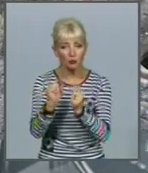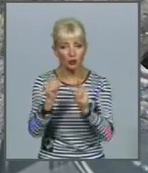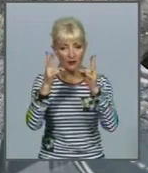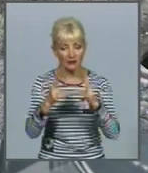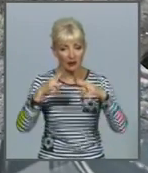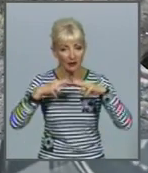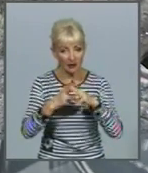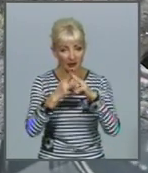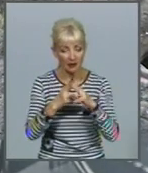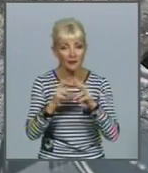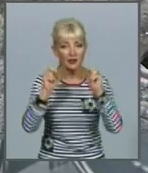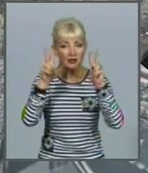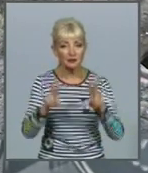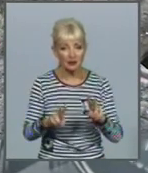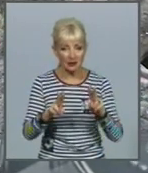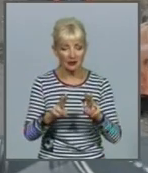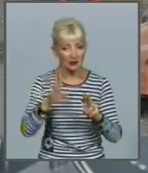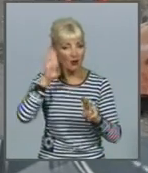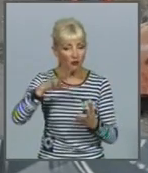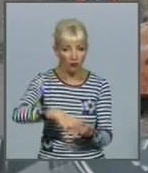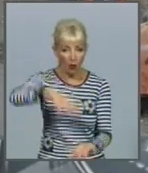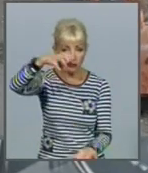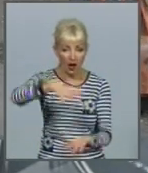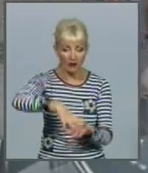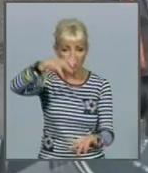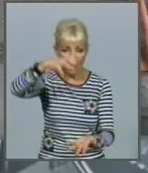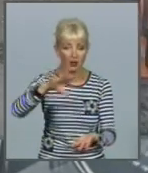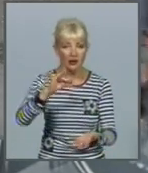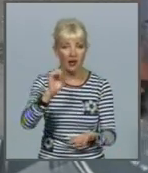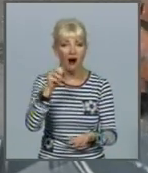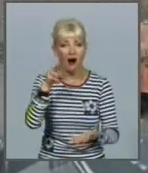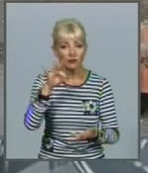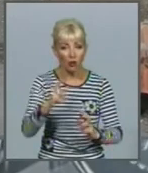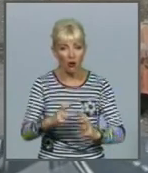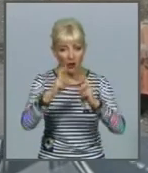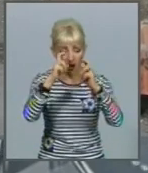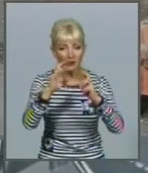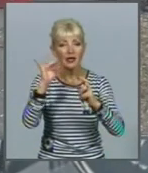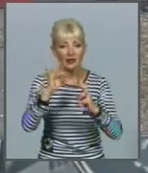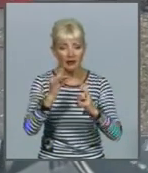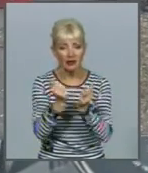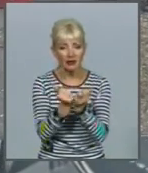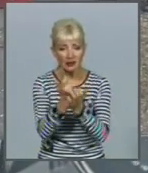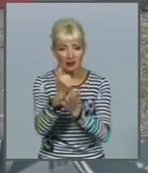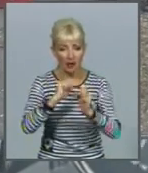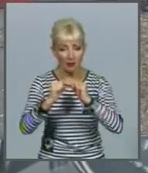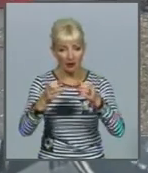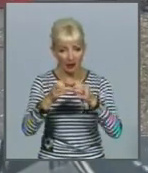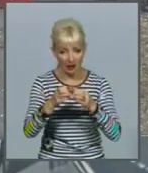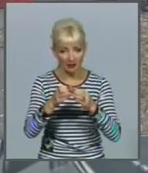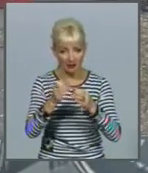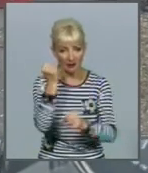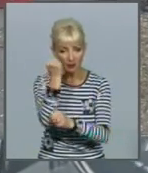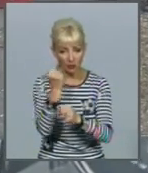спеціалізовані водовідкачувальні механізми, автокран та декілька бригад спеціалістів. Спочатку ремонтники виконали низку